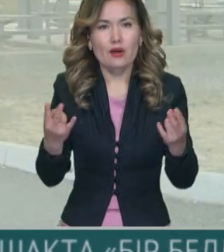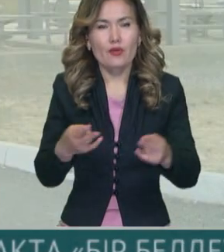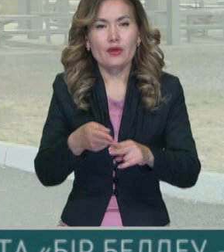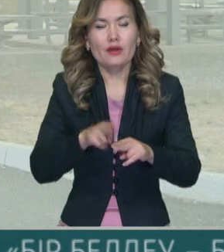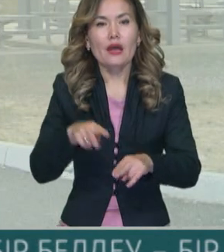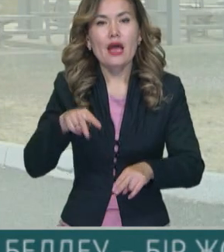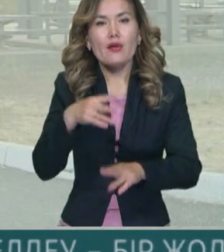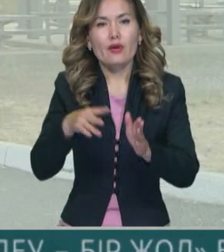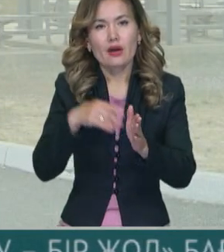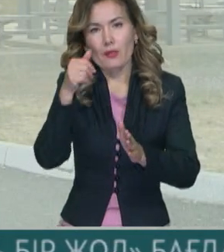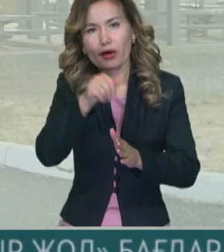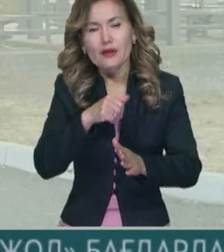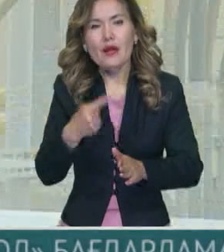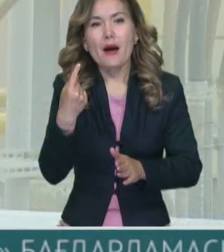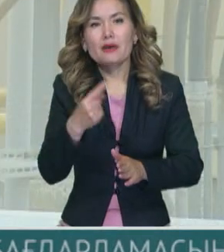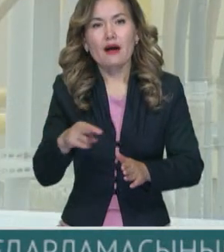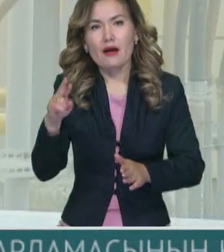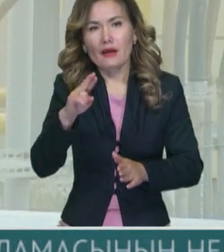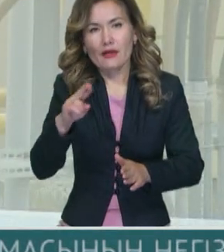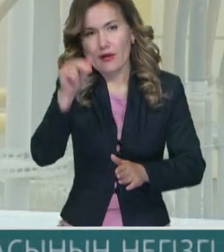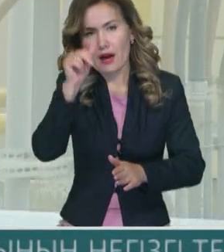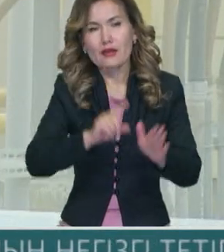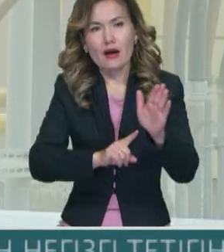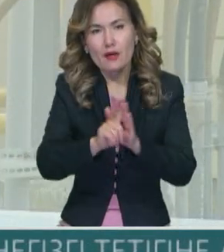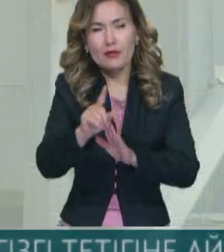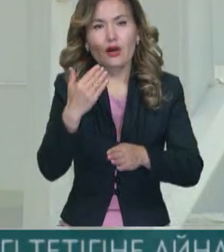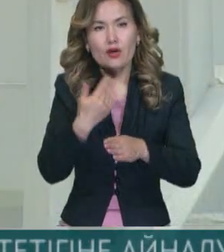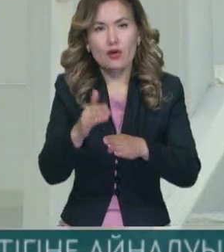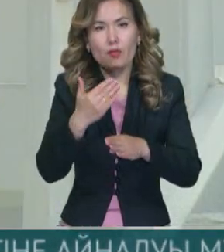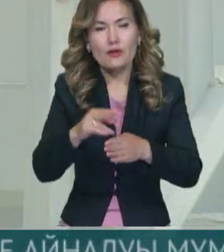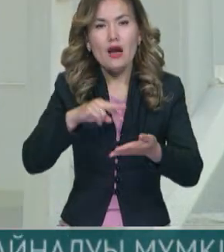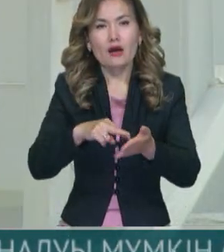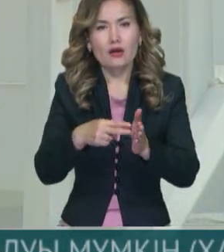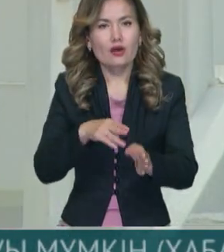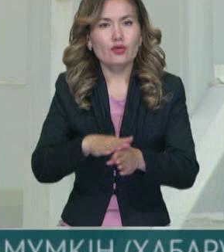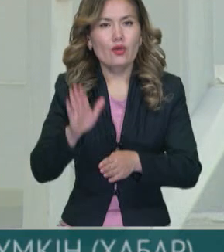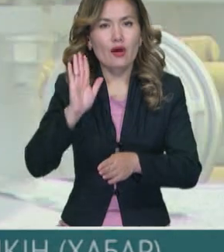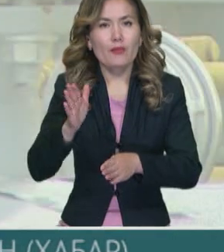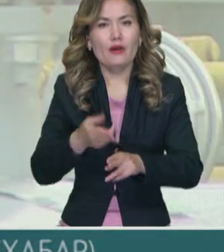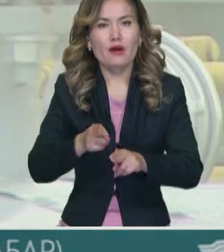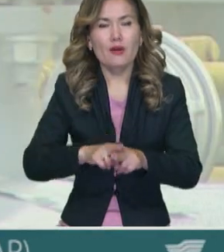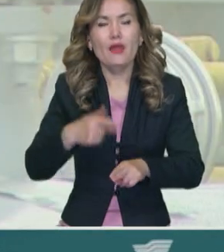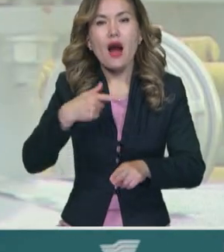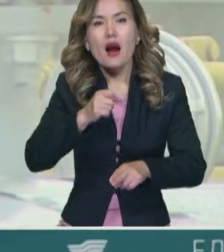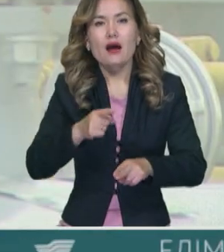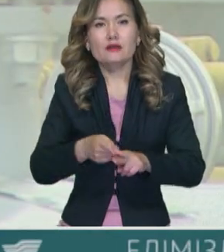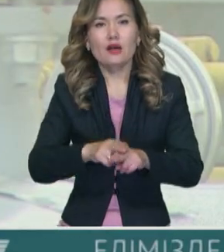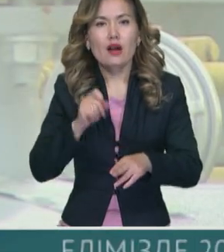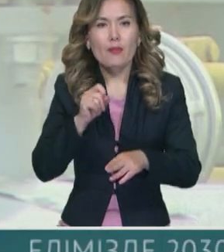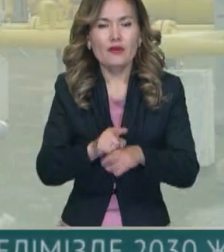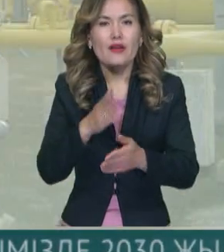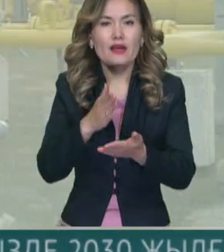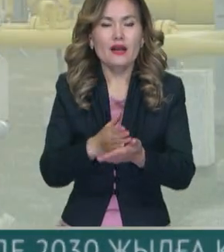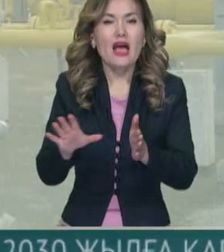жүйе 2019 жылдың 1-ші қаңтарынан бастап кезең-кезеңмен жүзеге асырылатын болады. Сондай-ақ, бұрын газға сұраныс